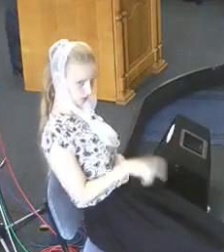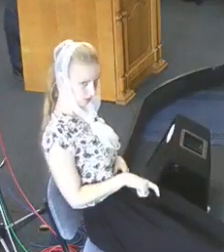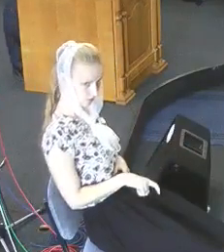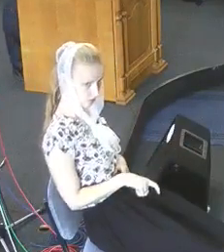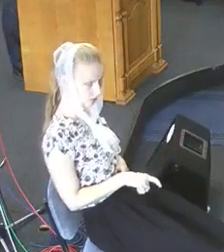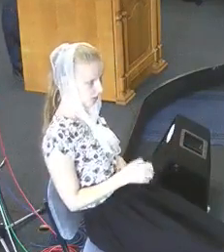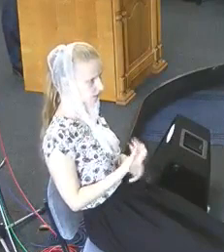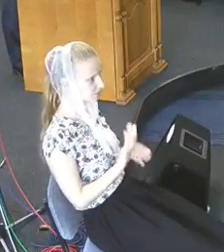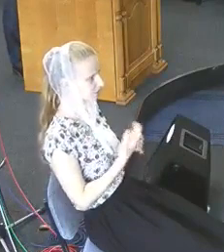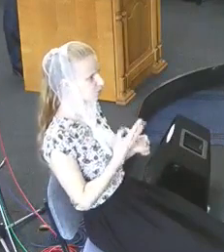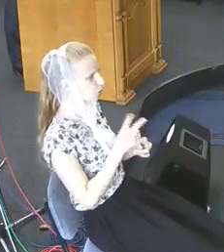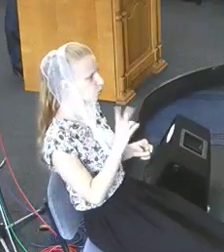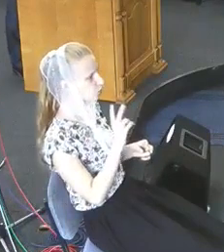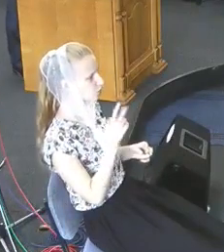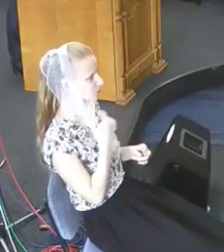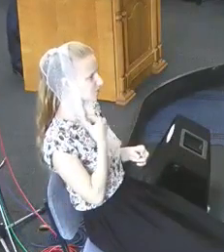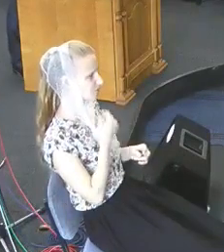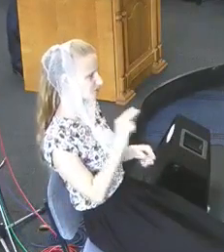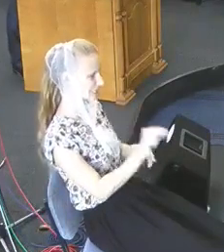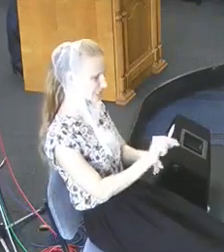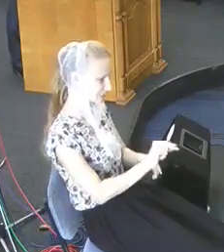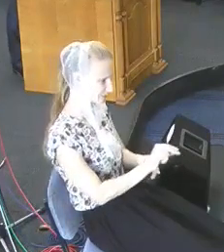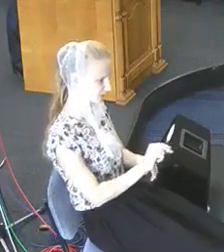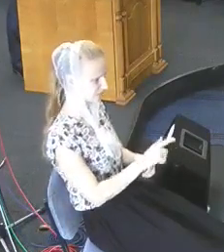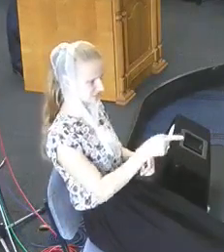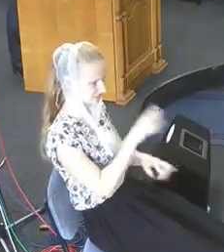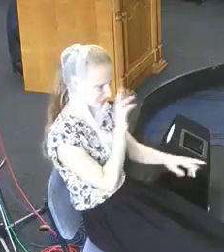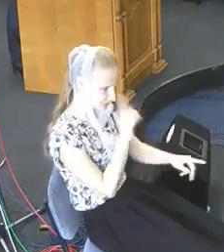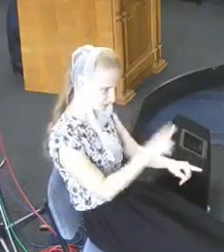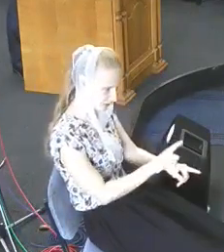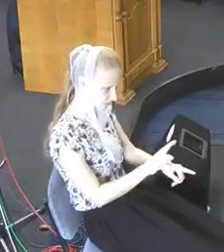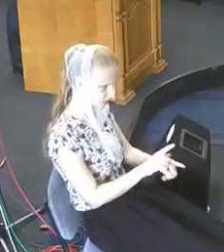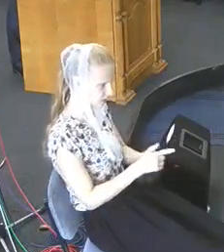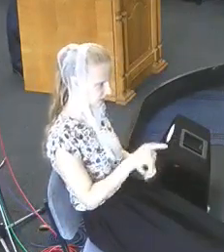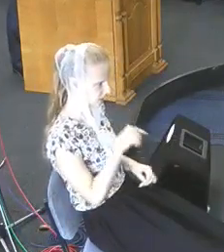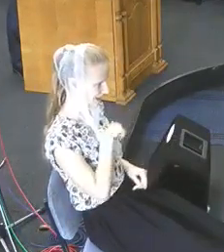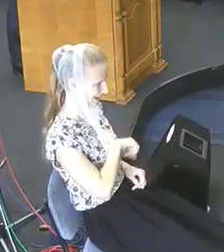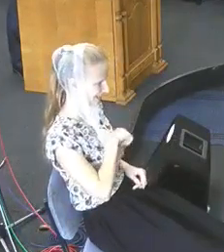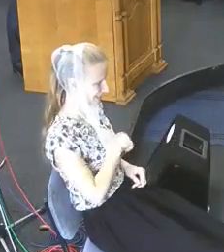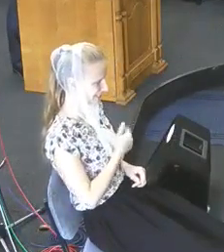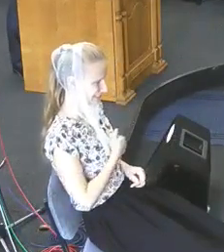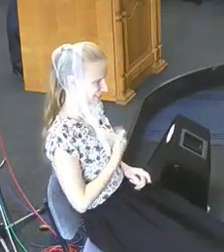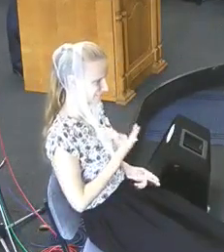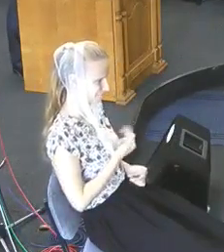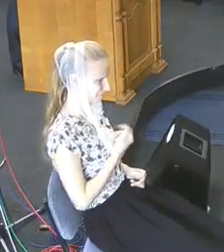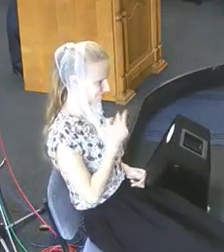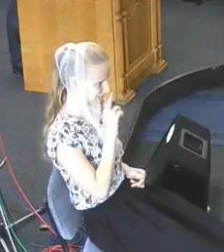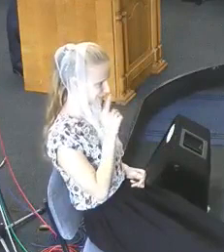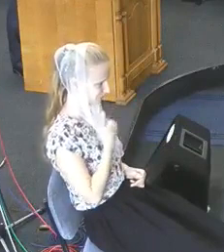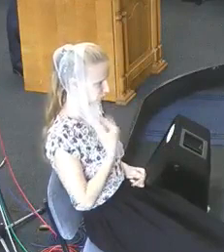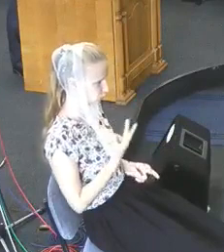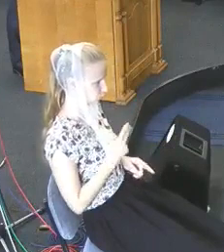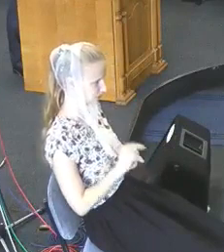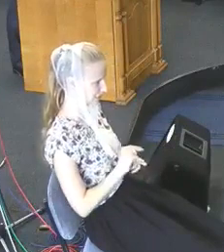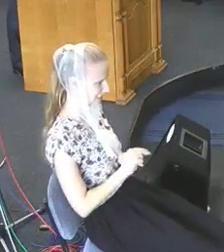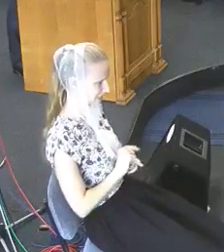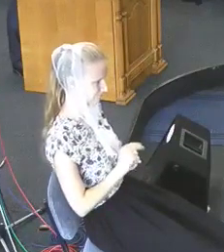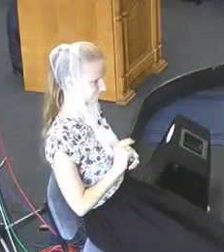зауваження в сторону свого характеру, зауваження в сторону свого характеру, вона знає, що над цим треба працювати. І це змінює її